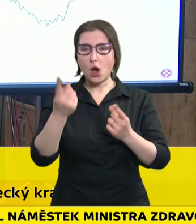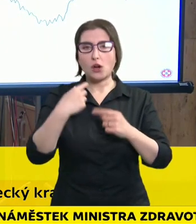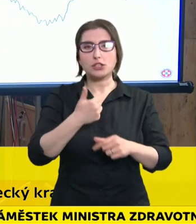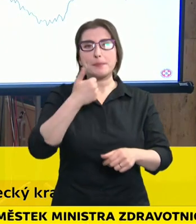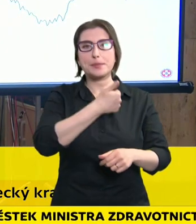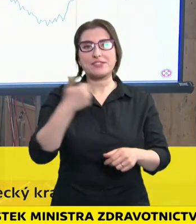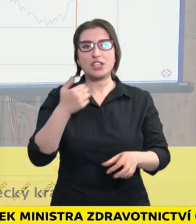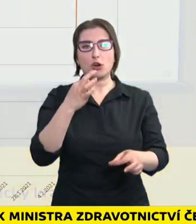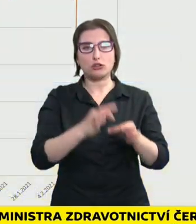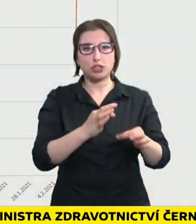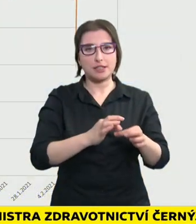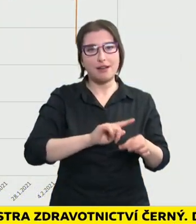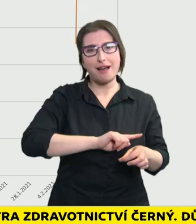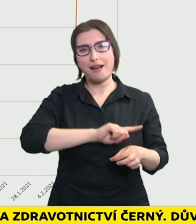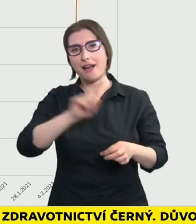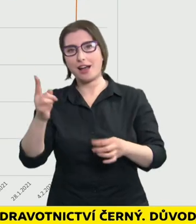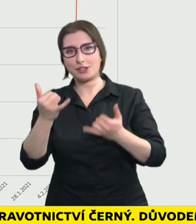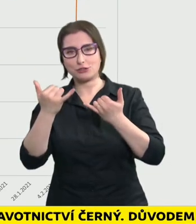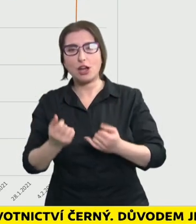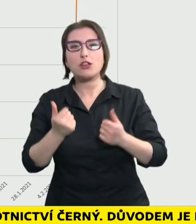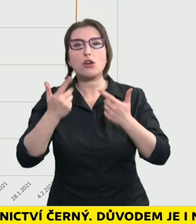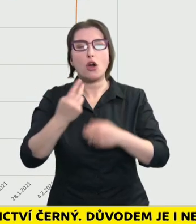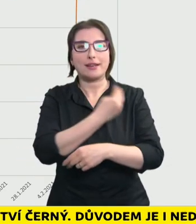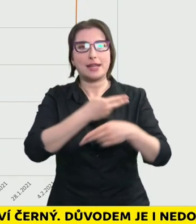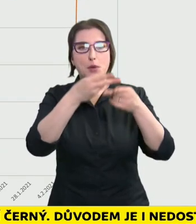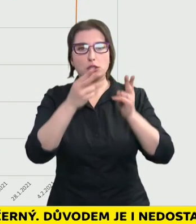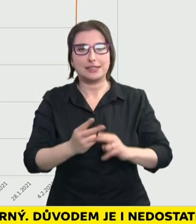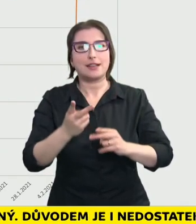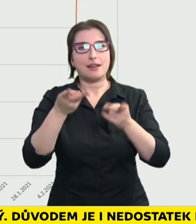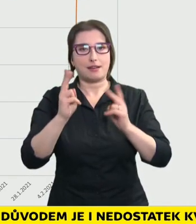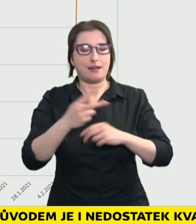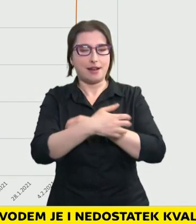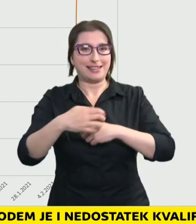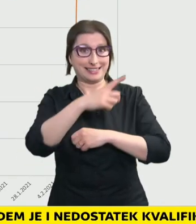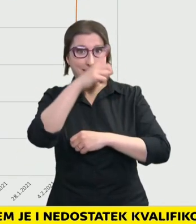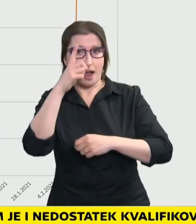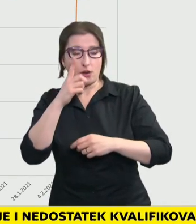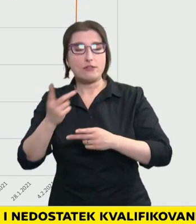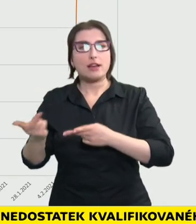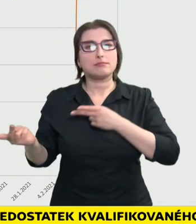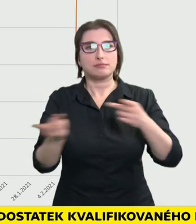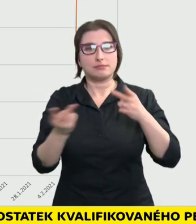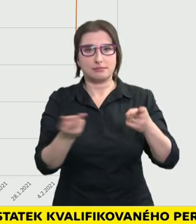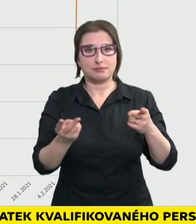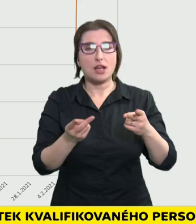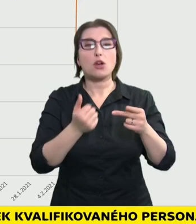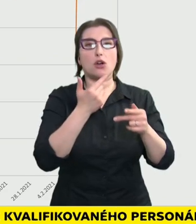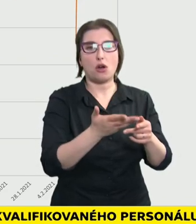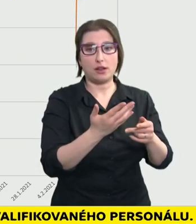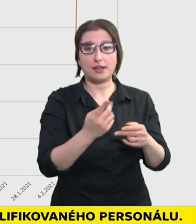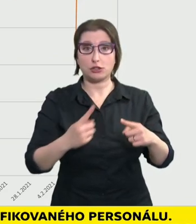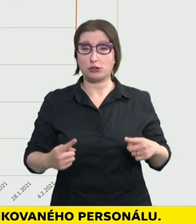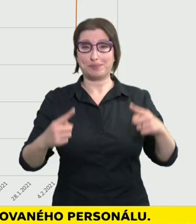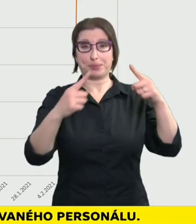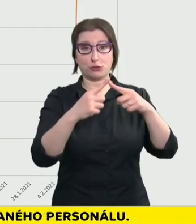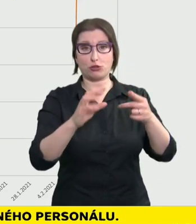1.10. mapuje počet hospitalizovaných pacientů v Královéhradeckém kraji. Je dobře vidět vrchol, který nastal